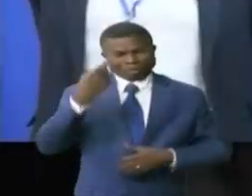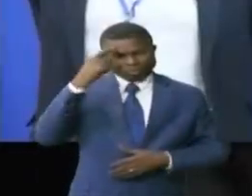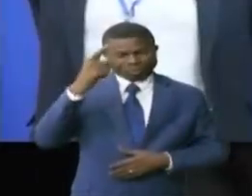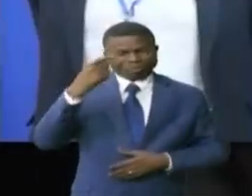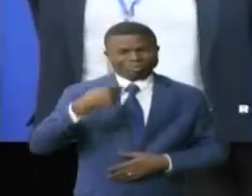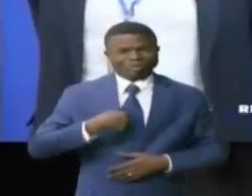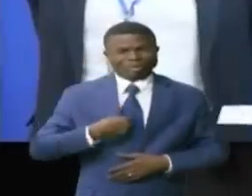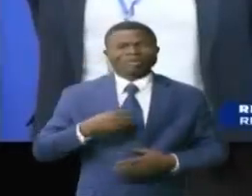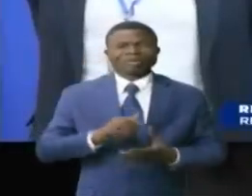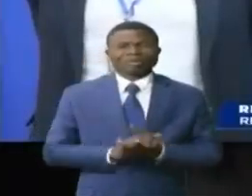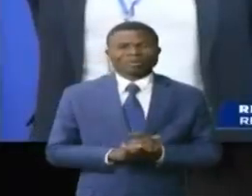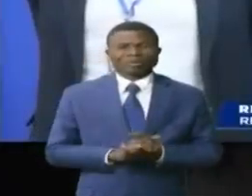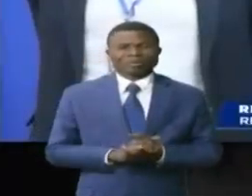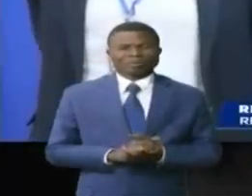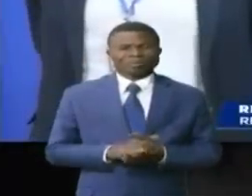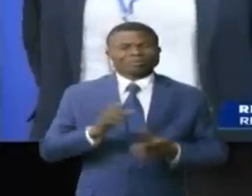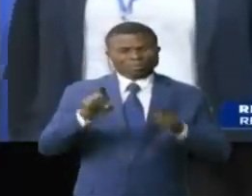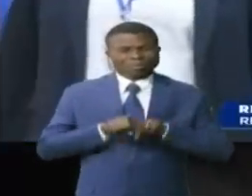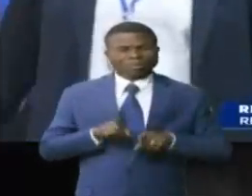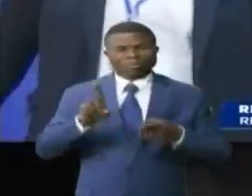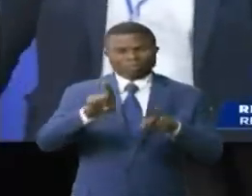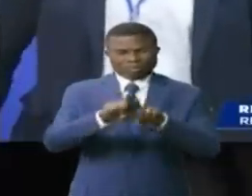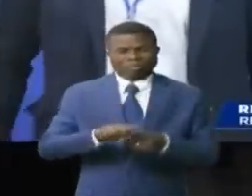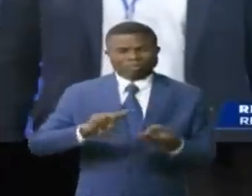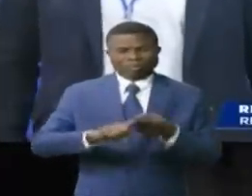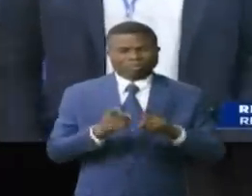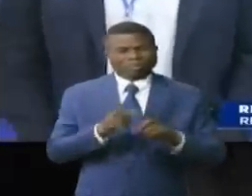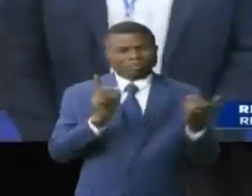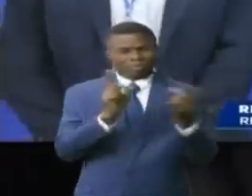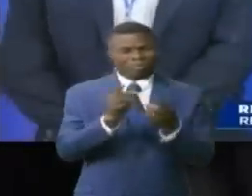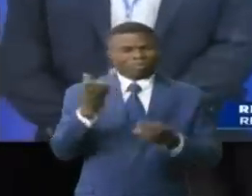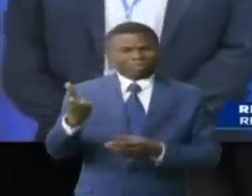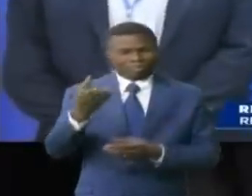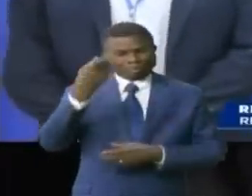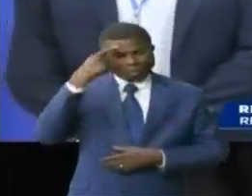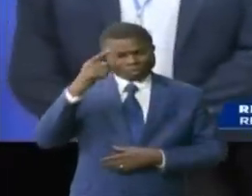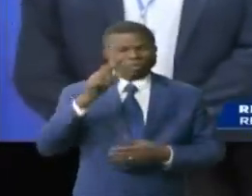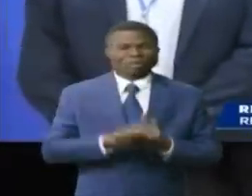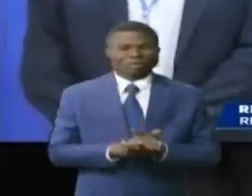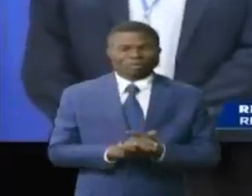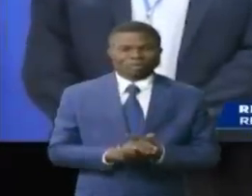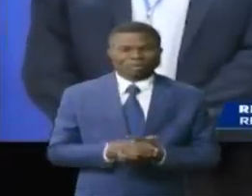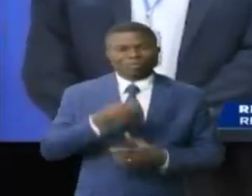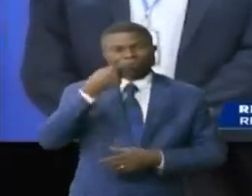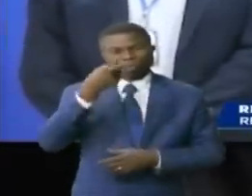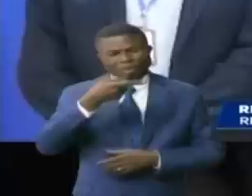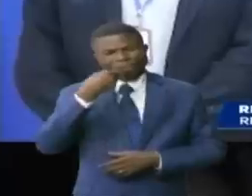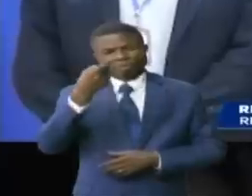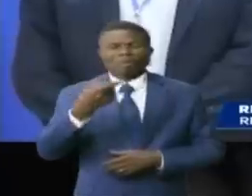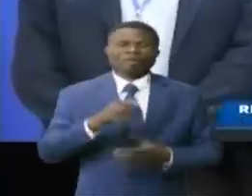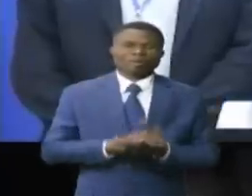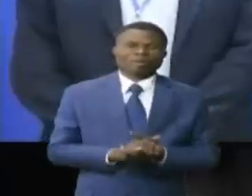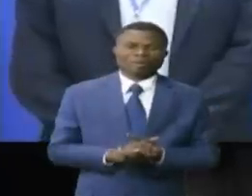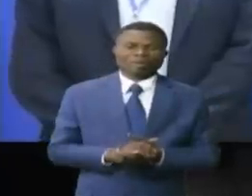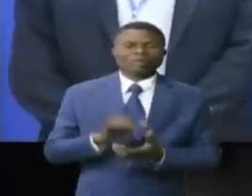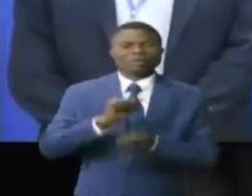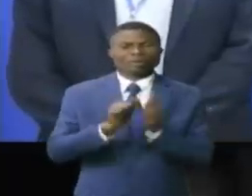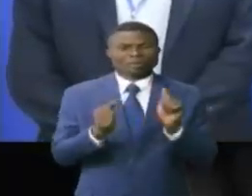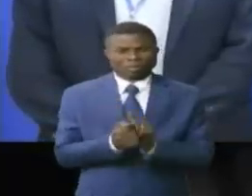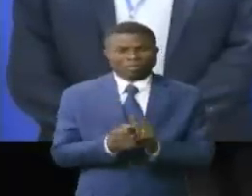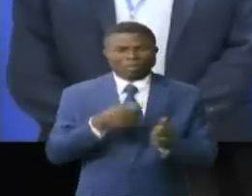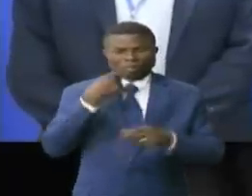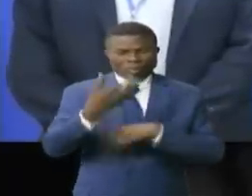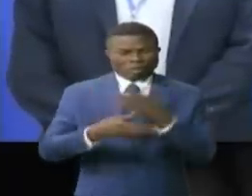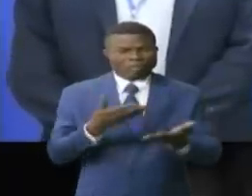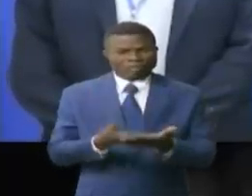pour moi, les deux collègues aussi, pour la rencontrer, pour pouvoir aussi parler de ce qu'on est déjà en train